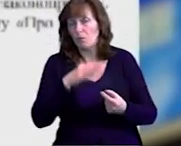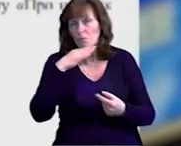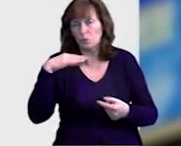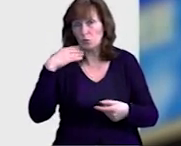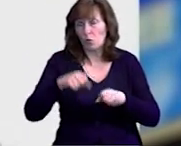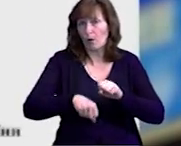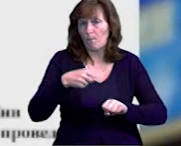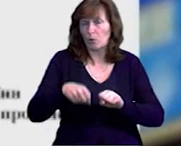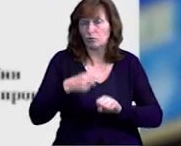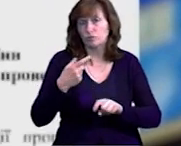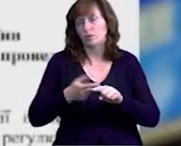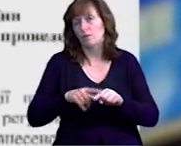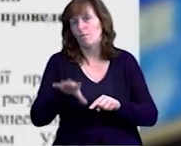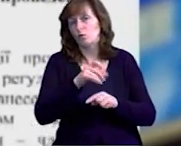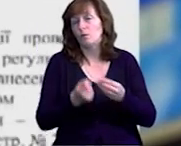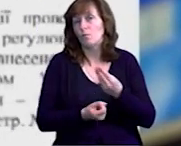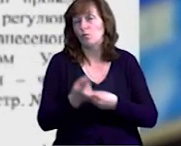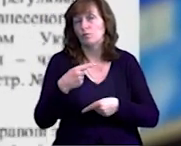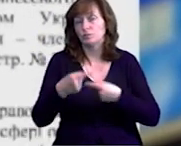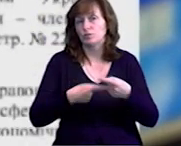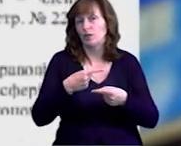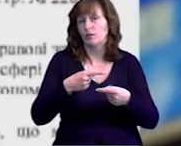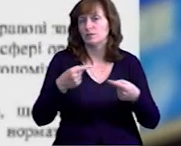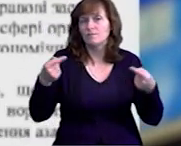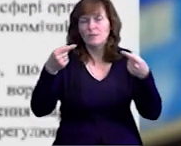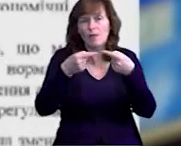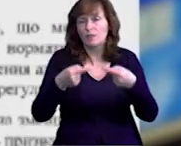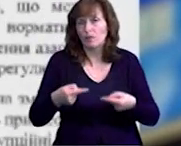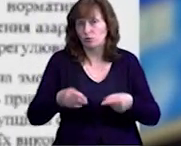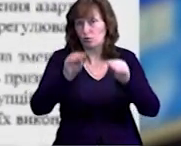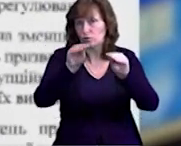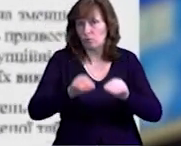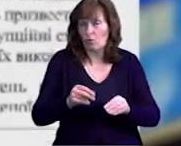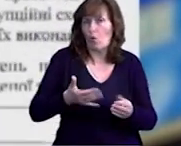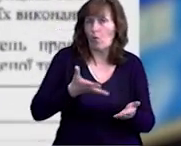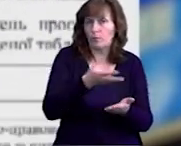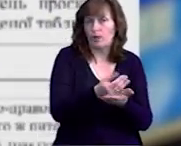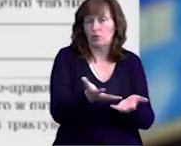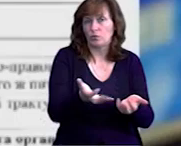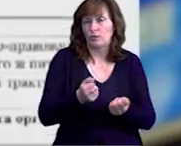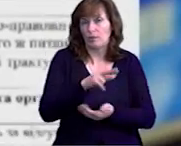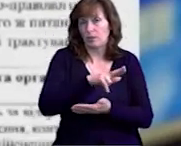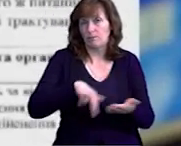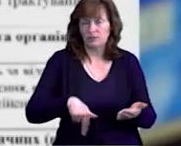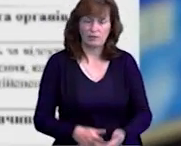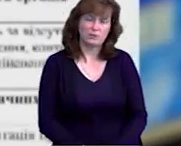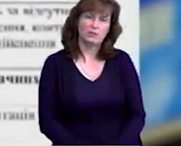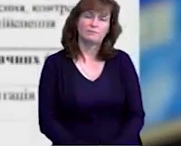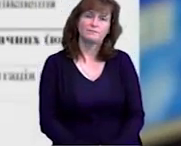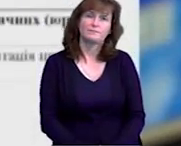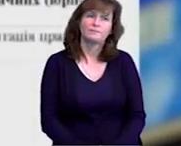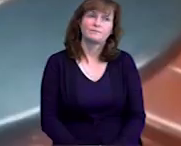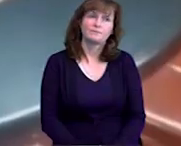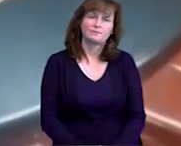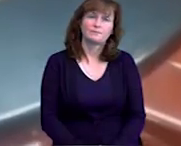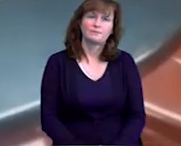ризиків. Зокрема, корупція, на думку НАЗК, може виникнути через нечітку процедуру внесення плати та отримання ліцензії. Анастасія Синьоговська, Дар'я